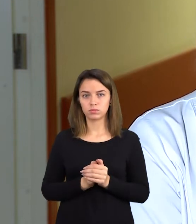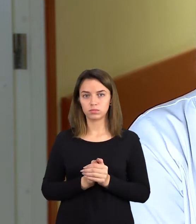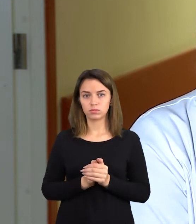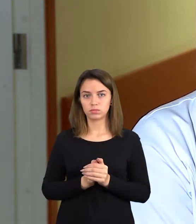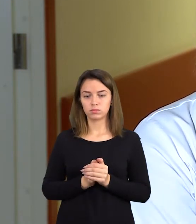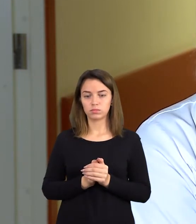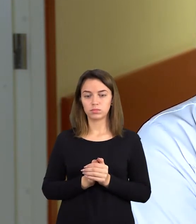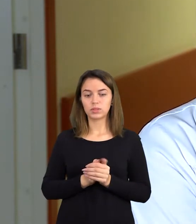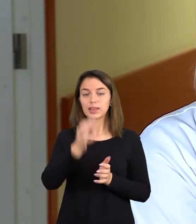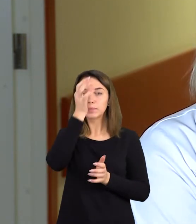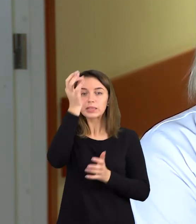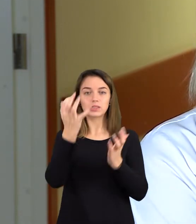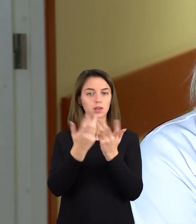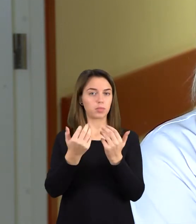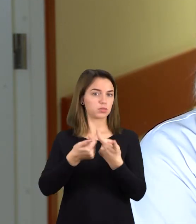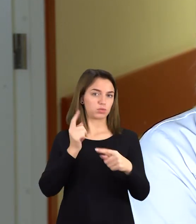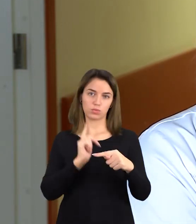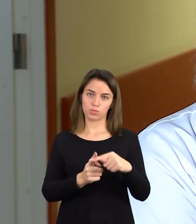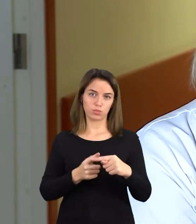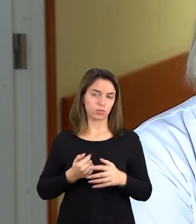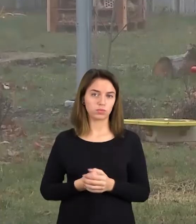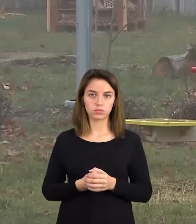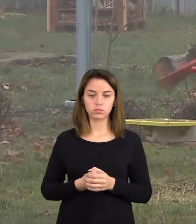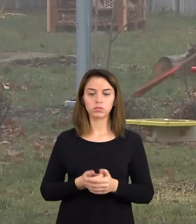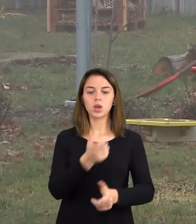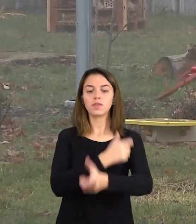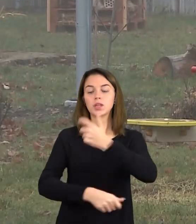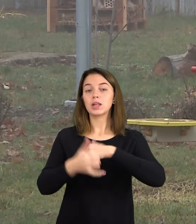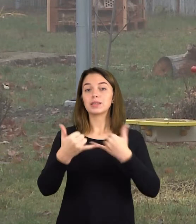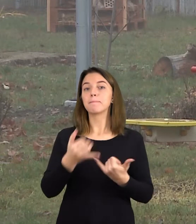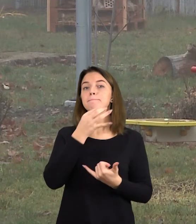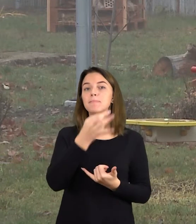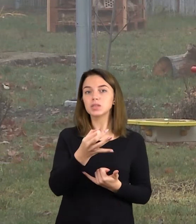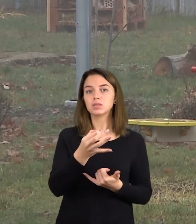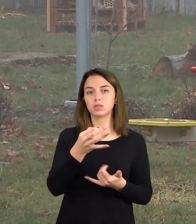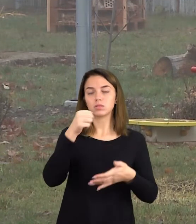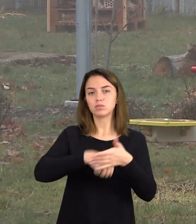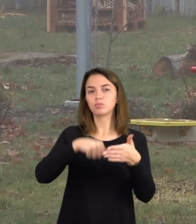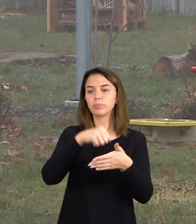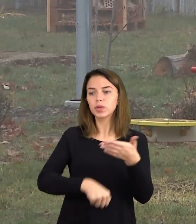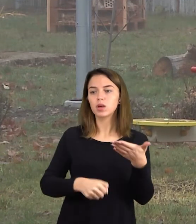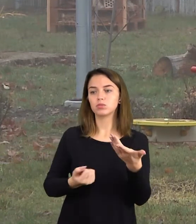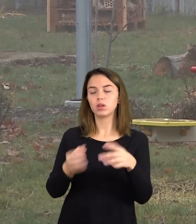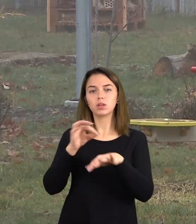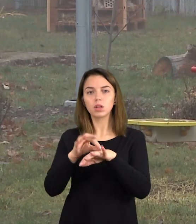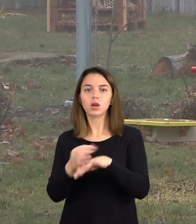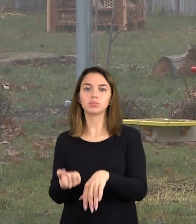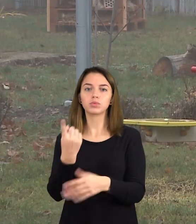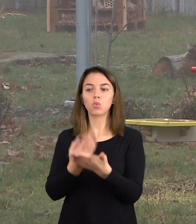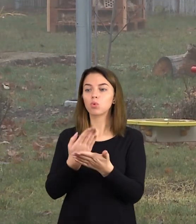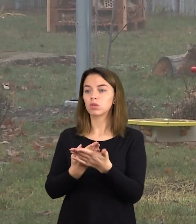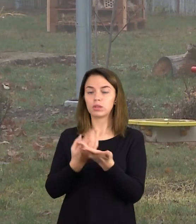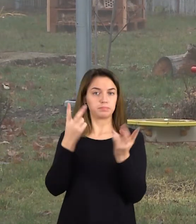turbūt suskaičiuoti tikslaus skaičiaus ir nepavyksta. Darželis kol kas negali pasakyti, kodėl salmonelioze susirgo būtent